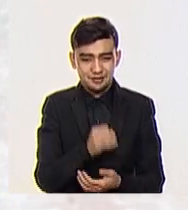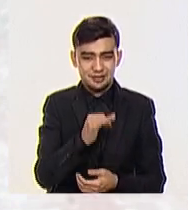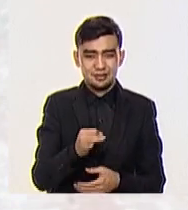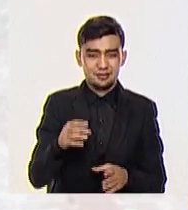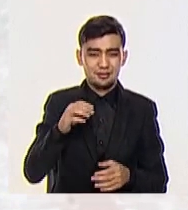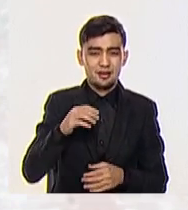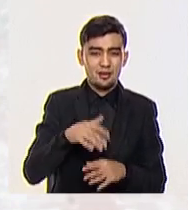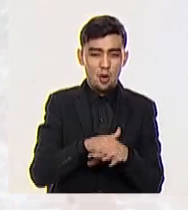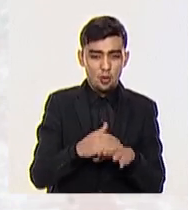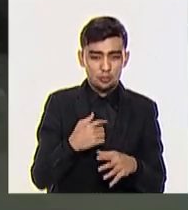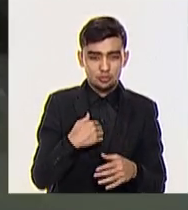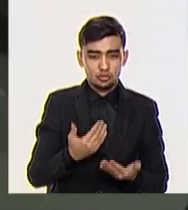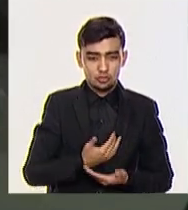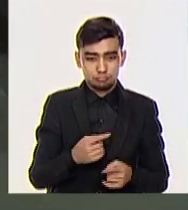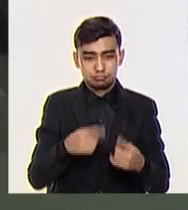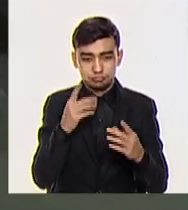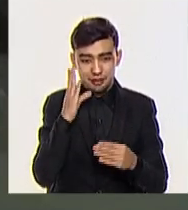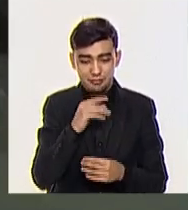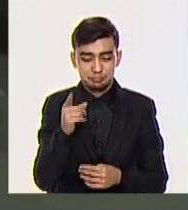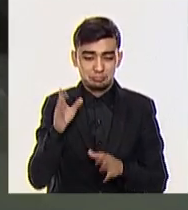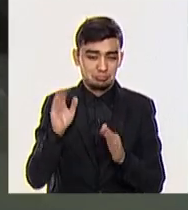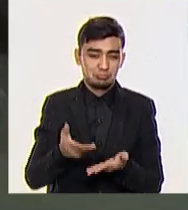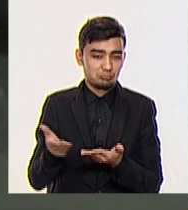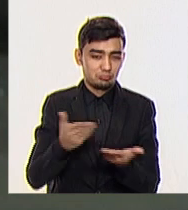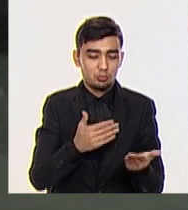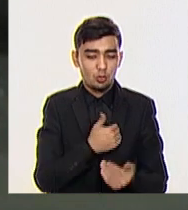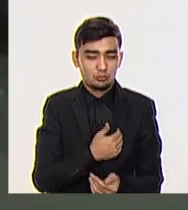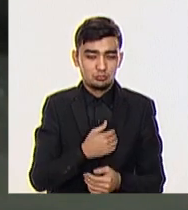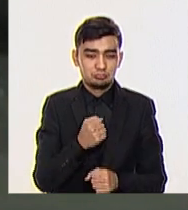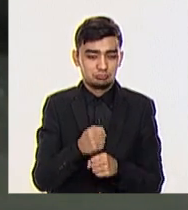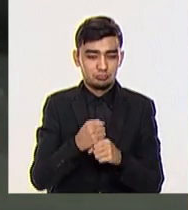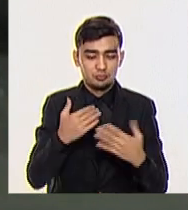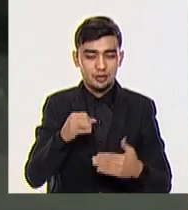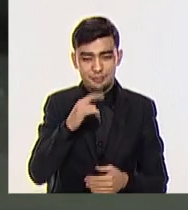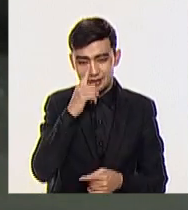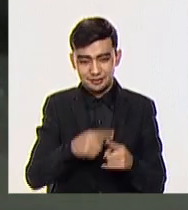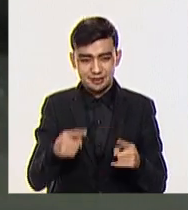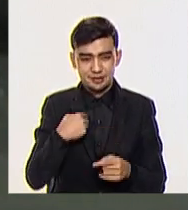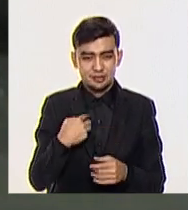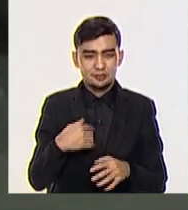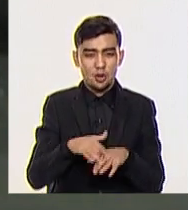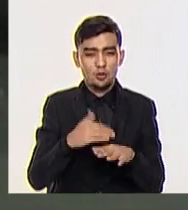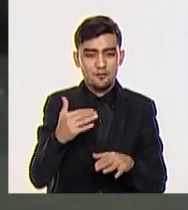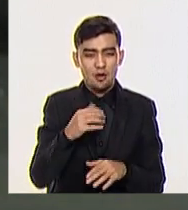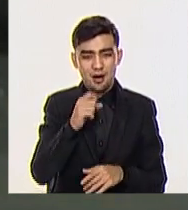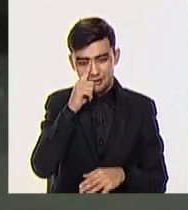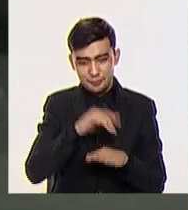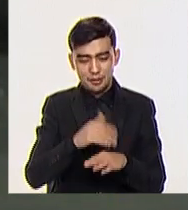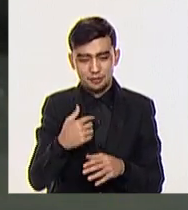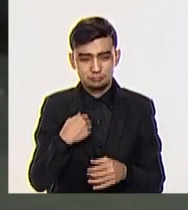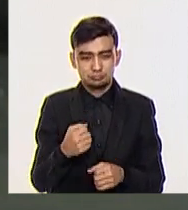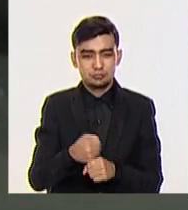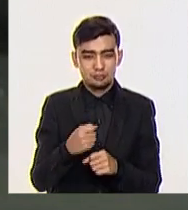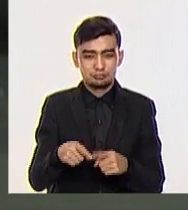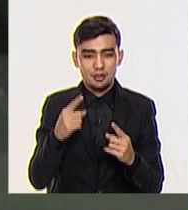өмірін жақсартамыз десе, іске сәт. Нұржан Әлтаев жаңа халықтық үкіметті алдағы бір айдың ішінде жасақтаймыз деп отыр. Оған қаражат шығындамайды. Ал